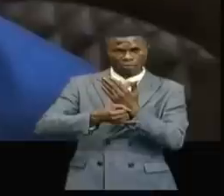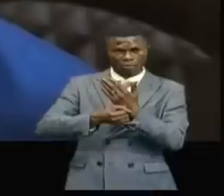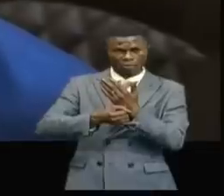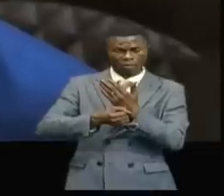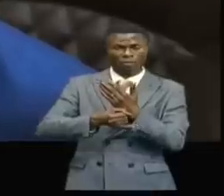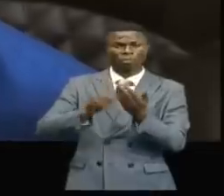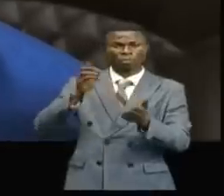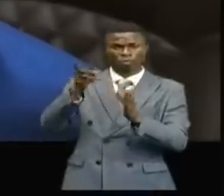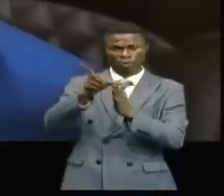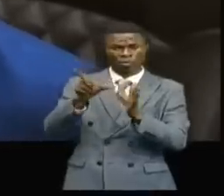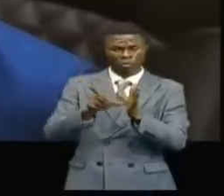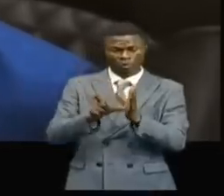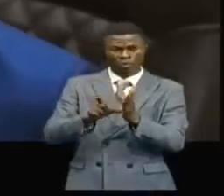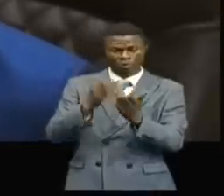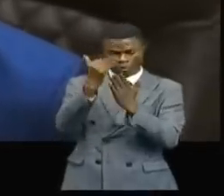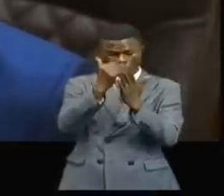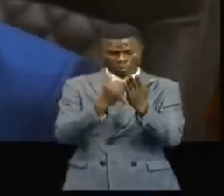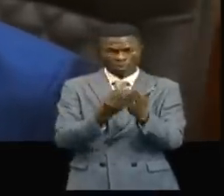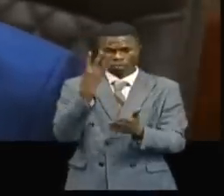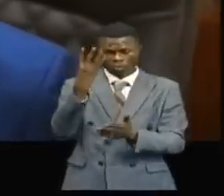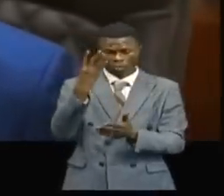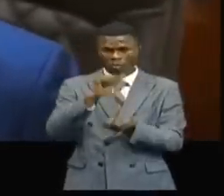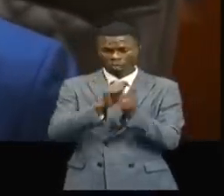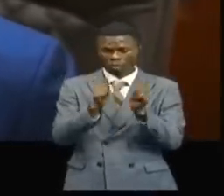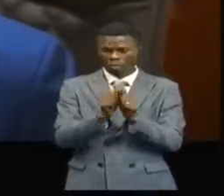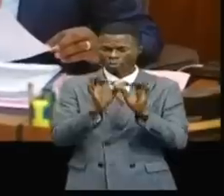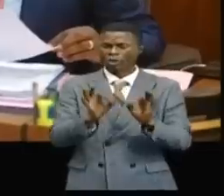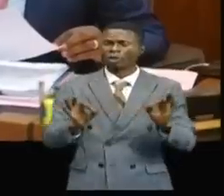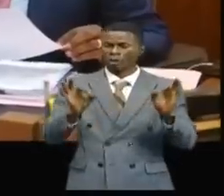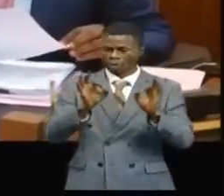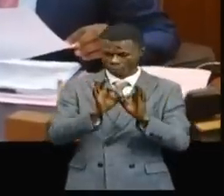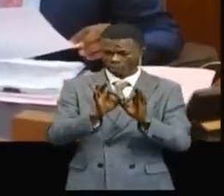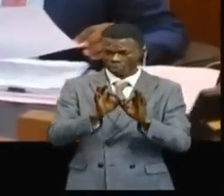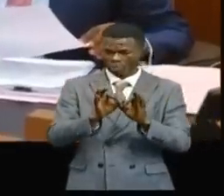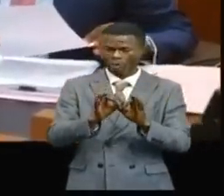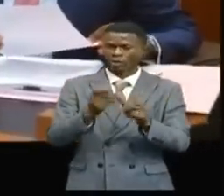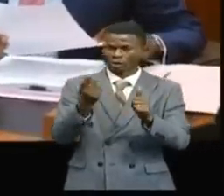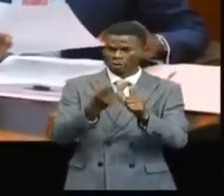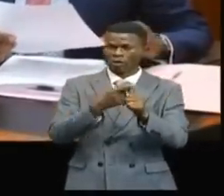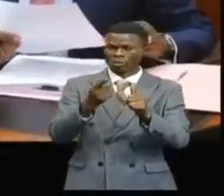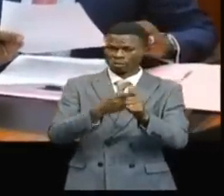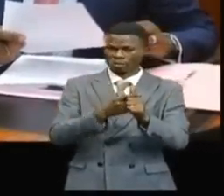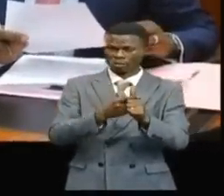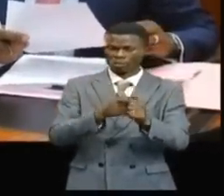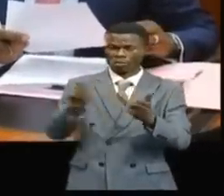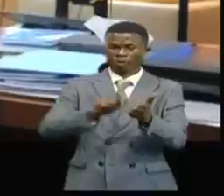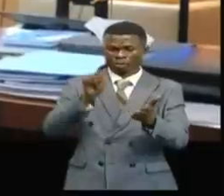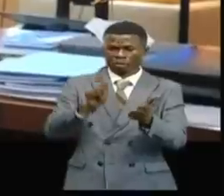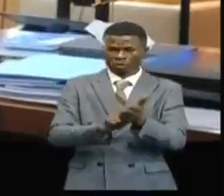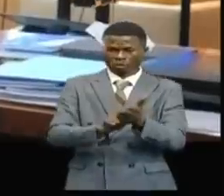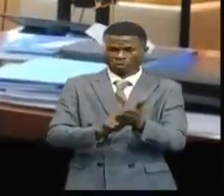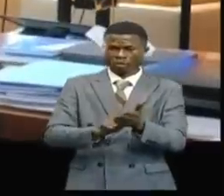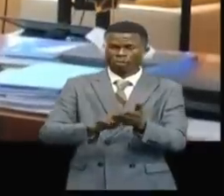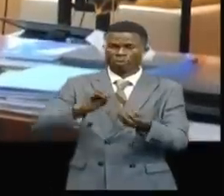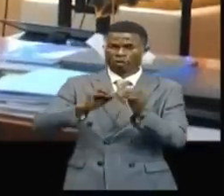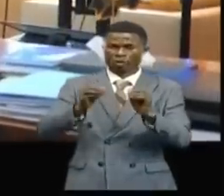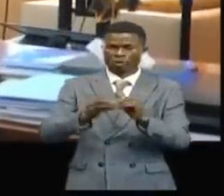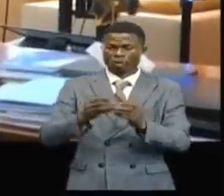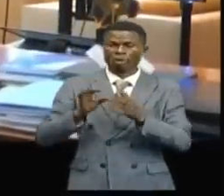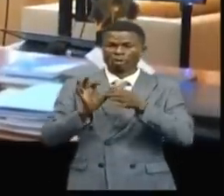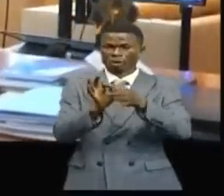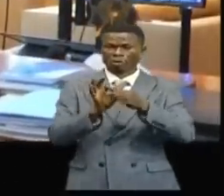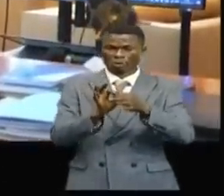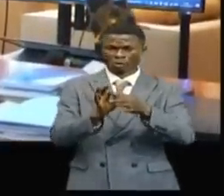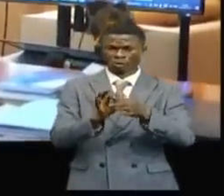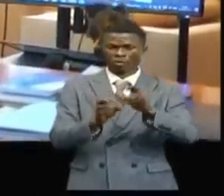nomenclature qui reprend 4 points principaux actes, à savoir la taxe sur l'immatriculation d'une